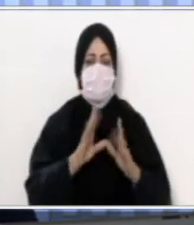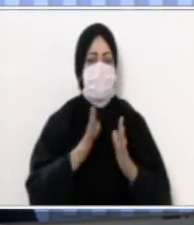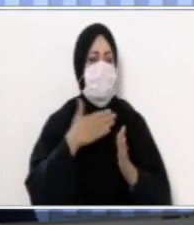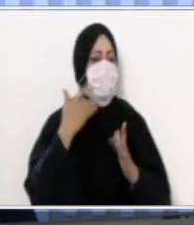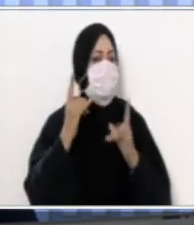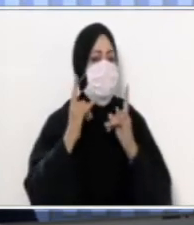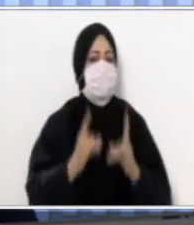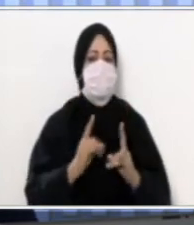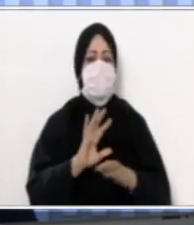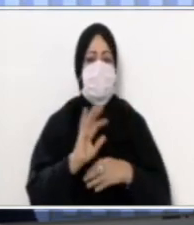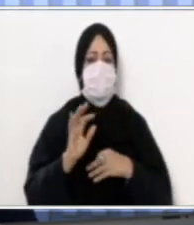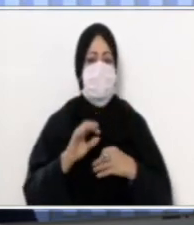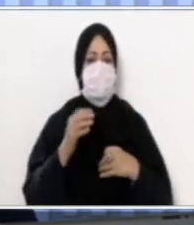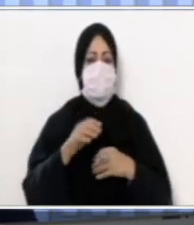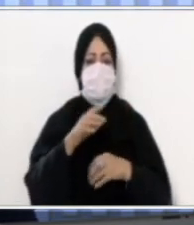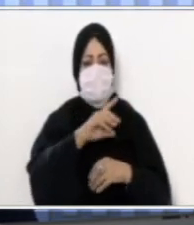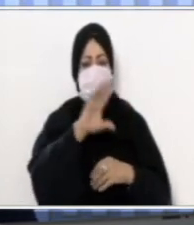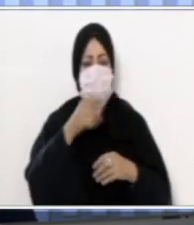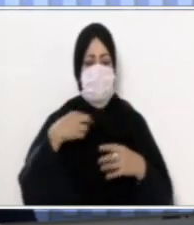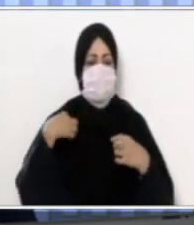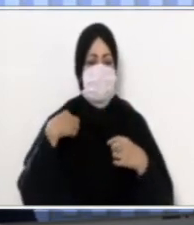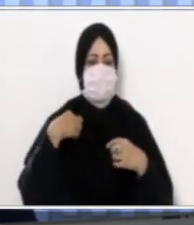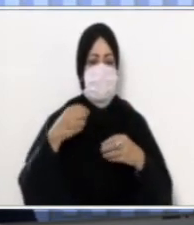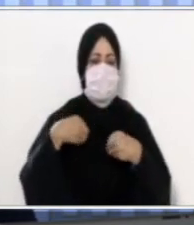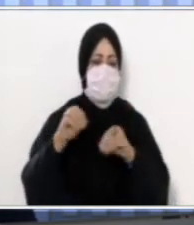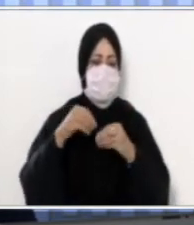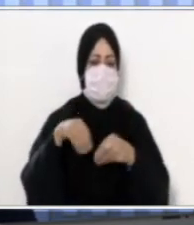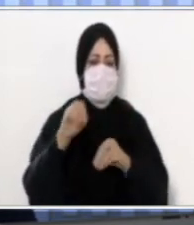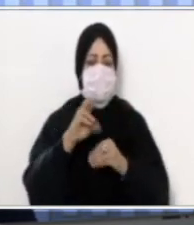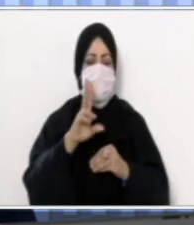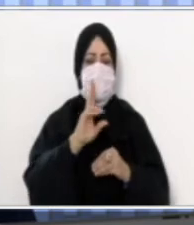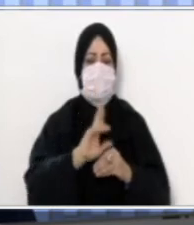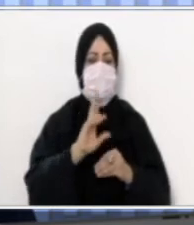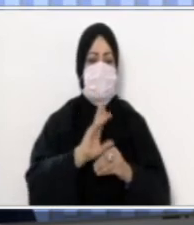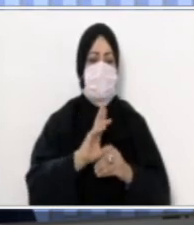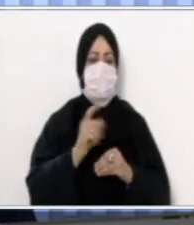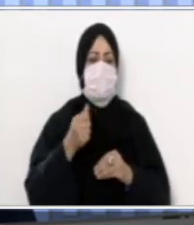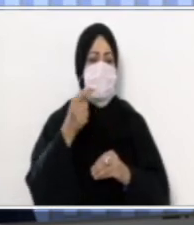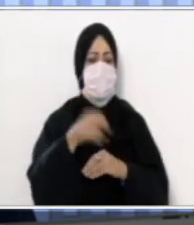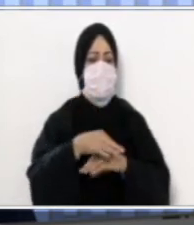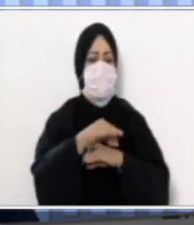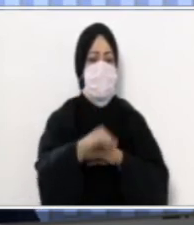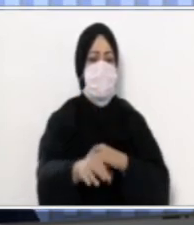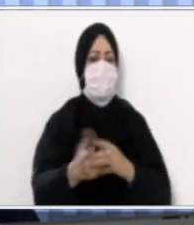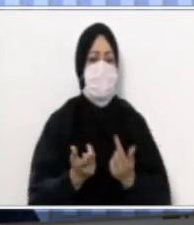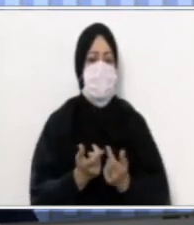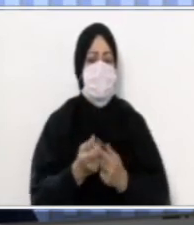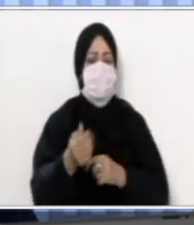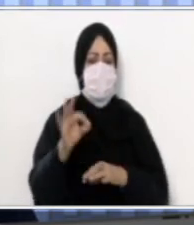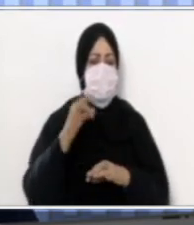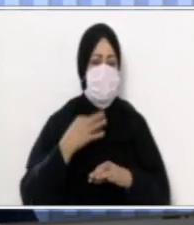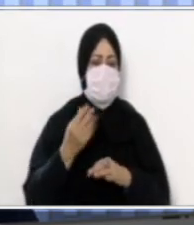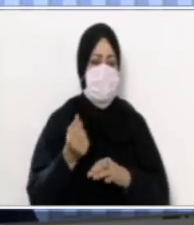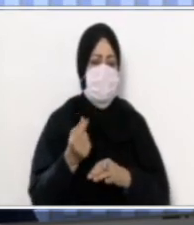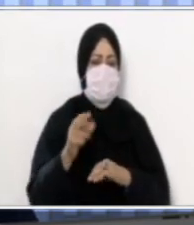ولا يدفعون ثمنها، وتقول ربما تصل إلى مبالغ كبيرة، فما حكمي عندما يأخذون ملابس بالقوة؟